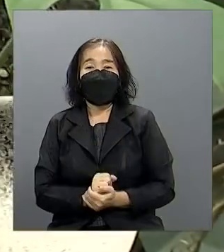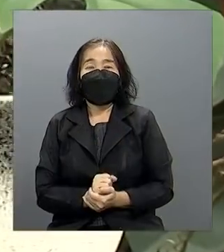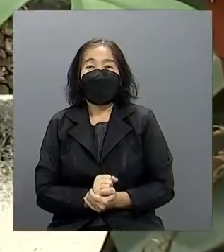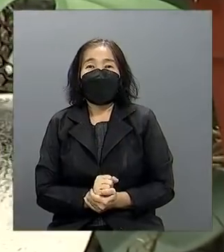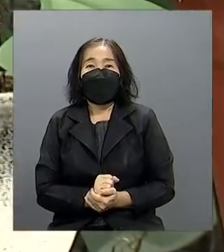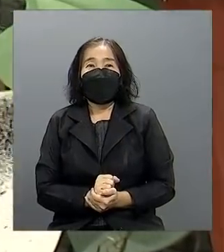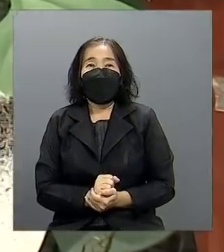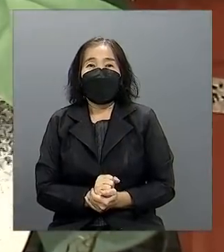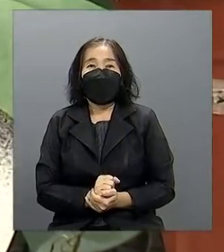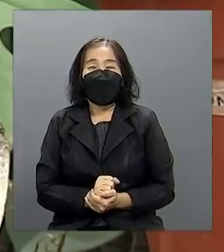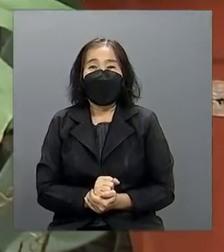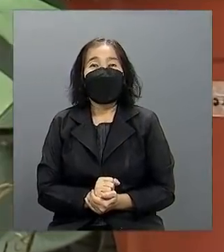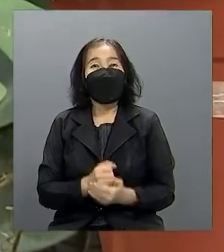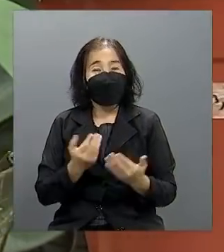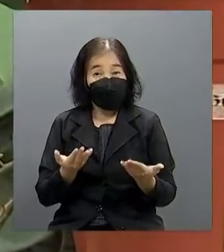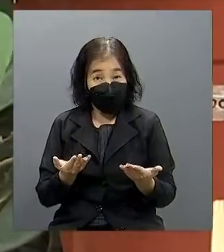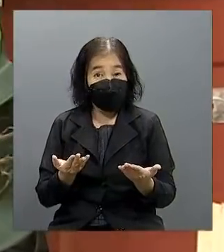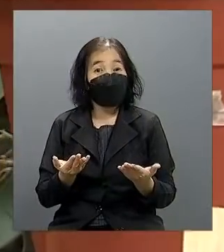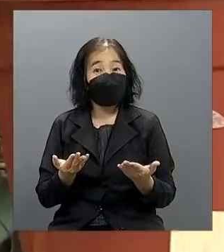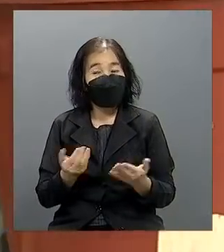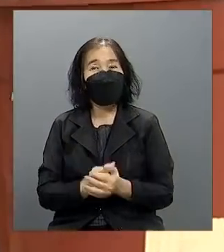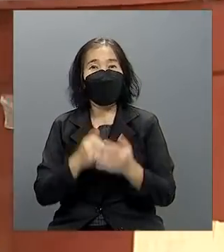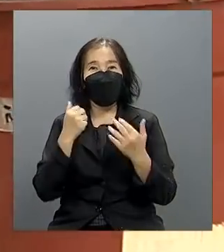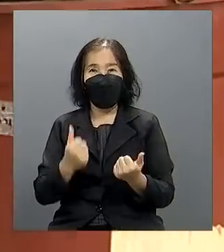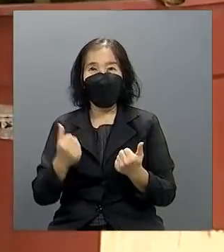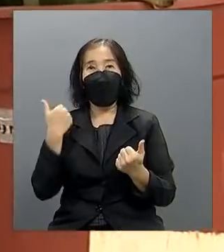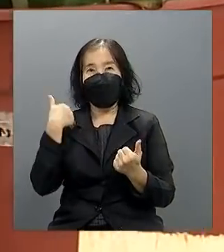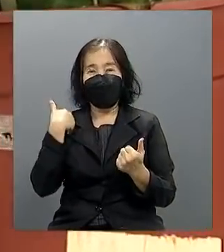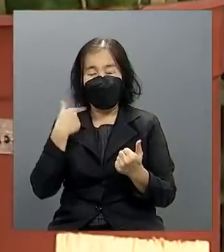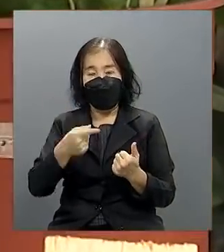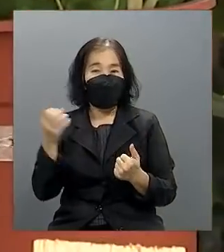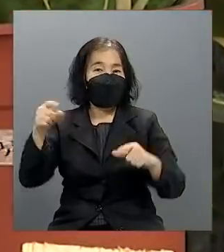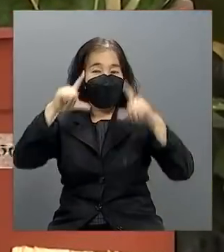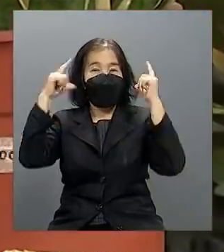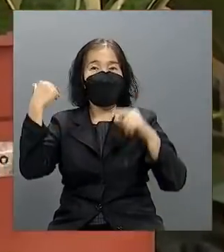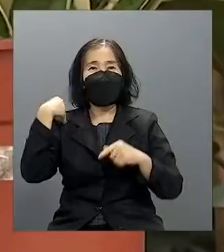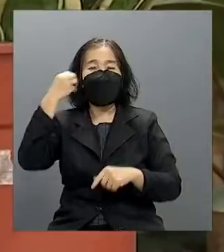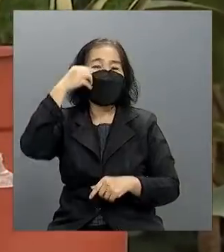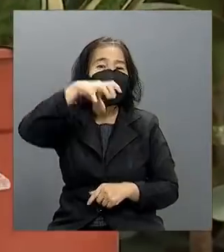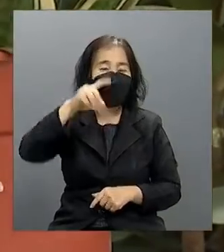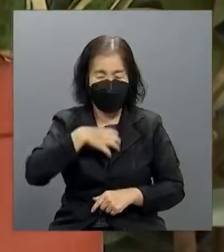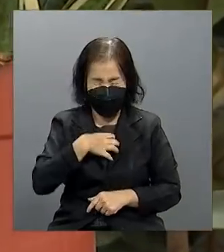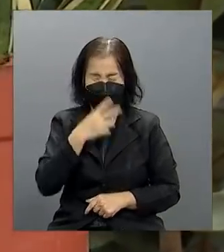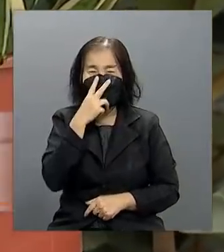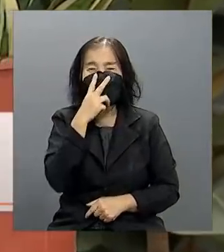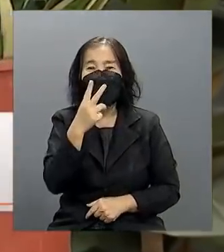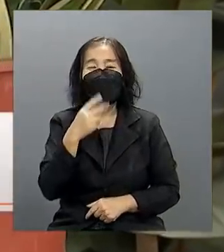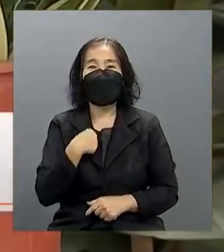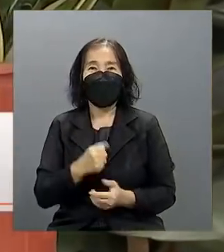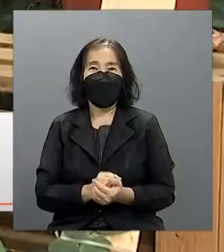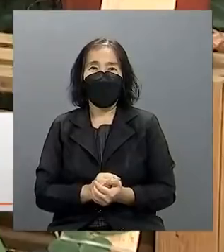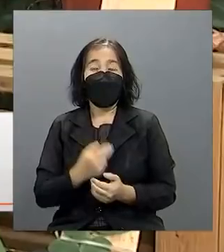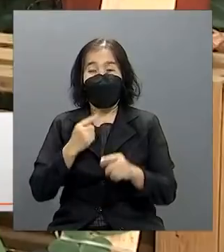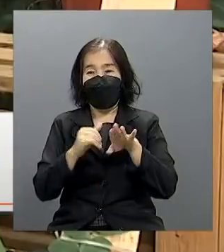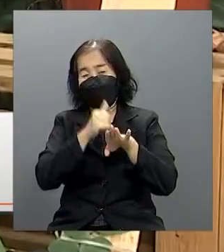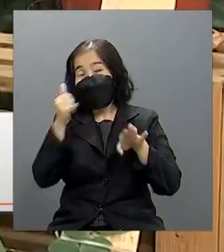นี่กำลังมา ใช่แล้ว นี่อยู่แถวไหนเนี่ยอยากจะแวะเวียนไปเหลือเกินแวะไปหยิบบ